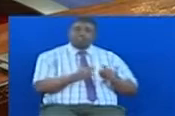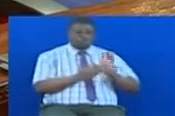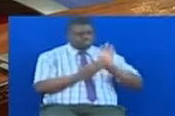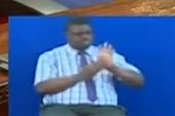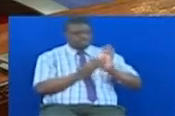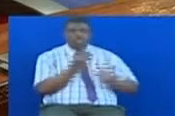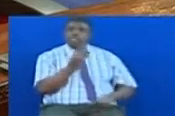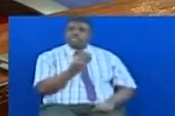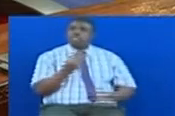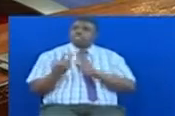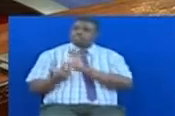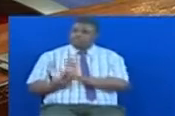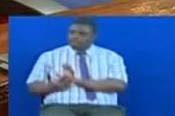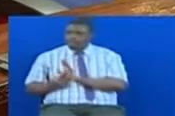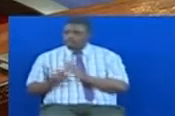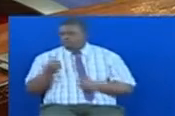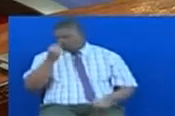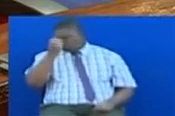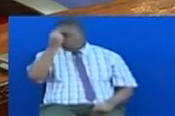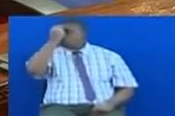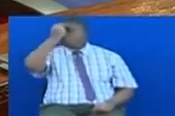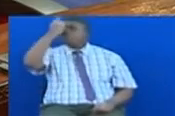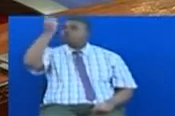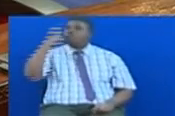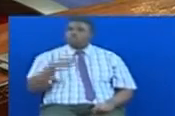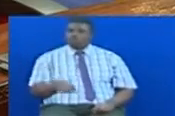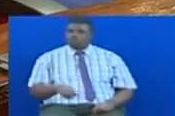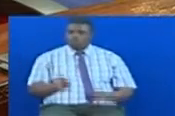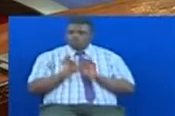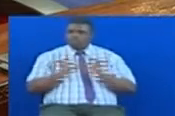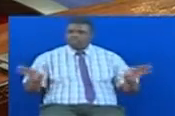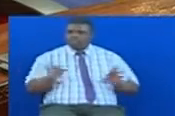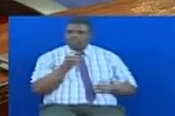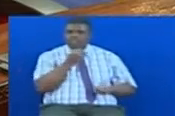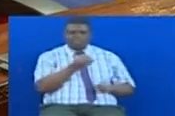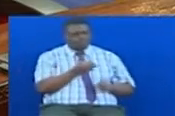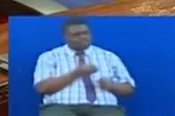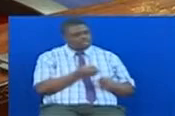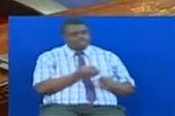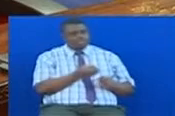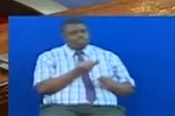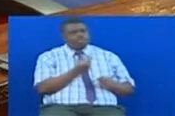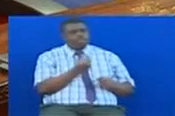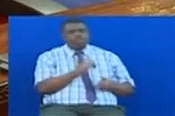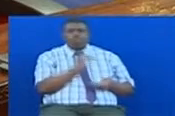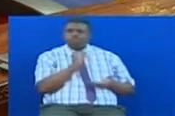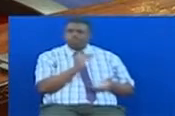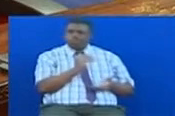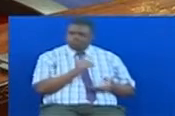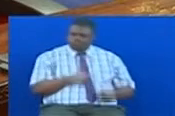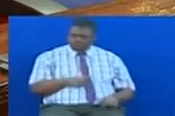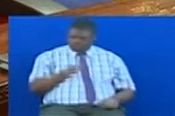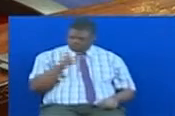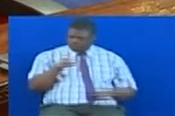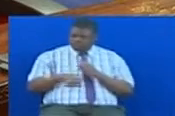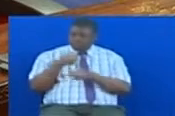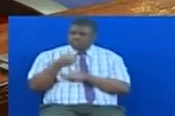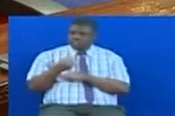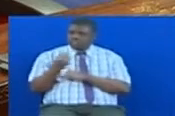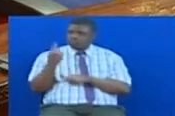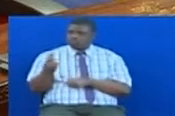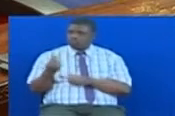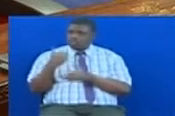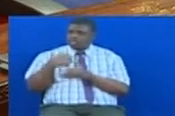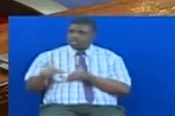94.7%, na tunaelewa data cleaning ni zoezi ambalo lilichukua pesa nyingi. Na ni kweli huko nyuma unakuta mtumishi mmoja anaweza